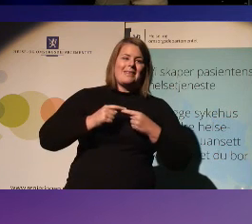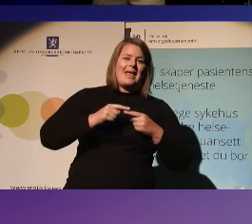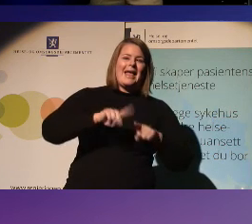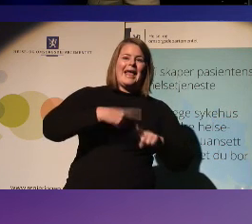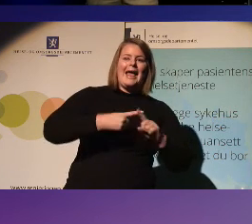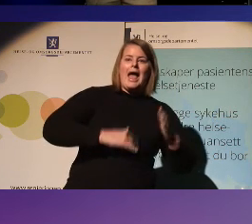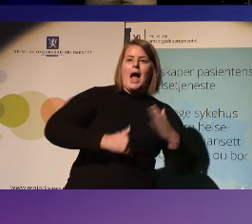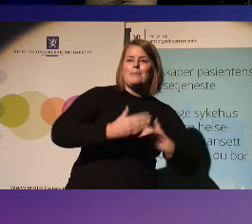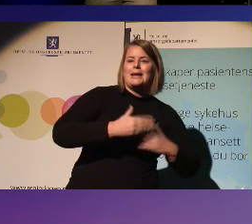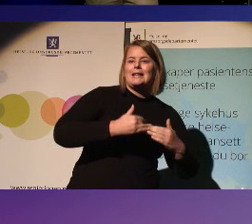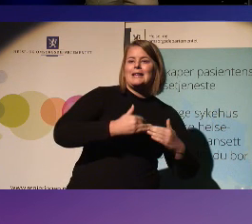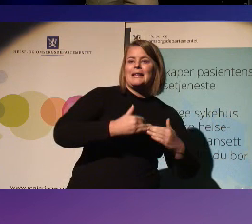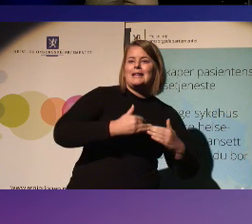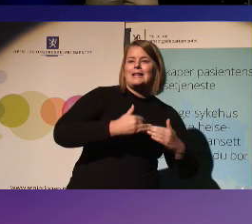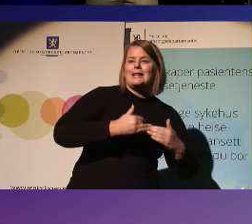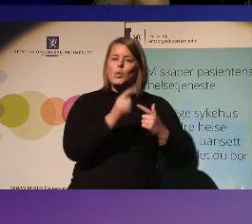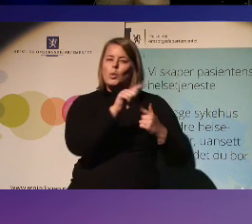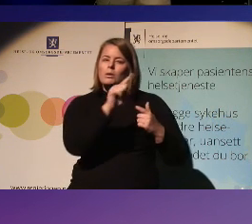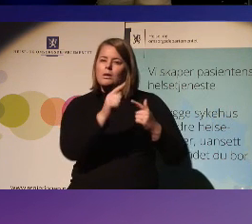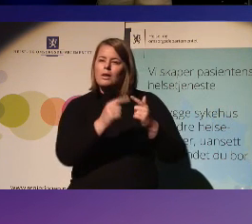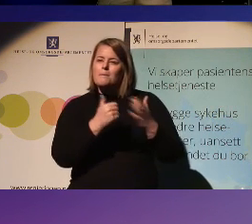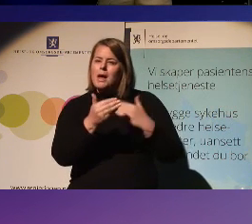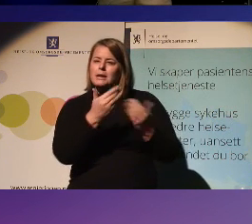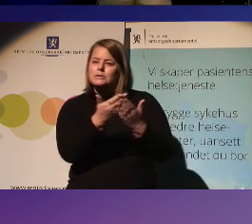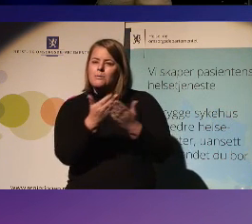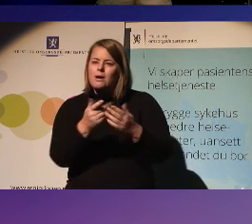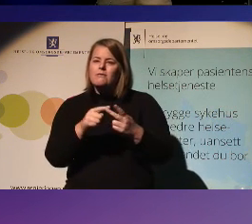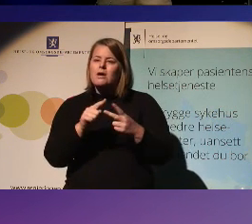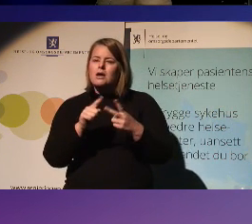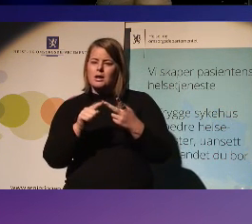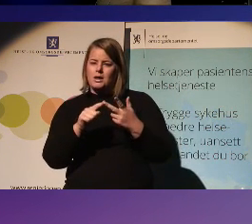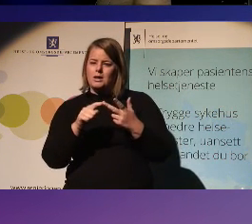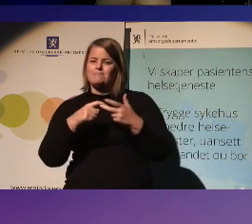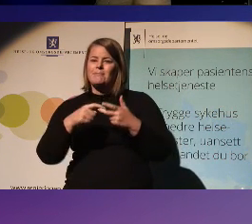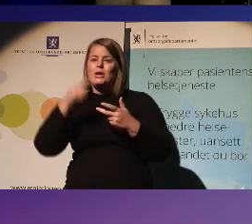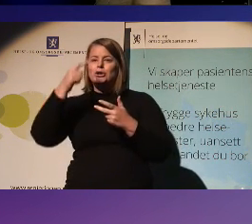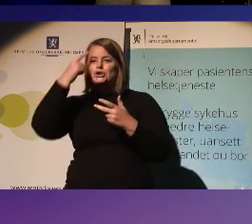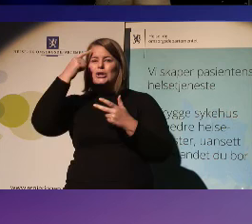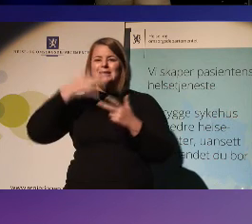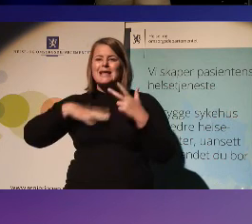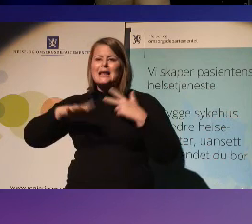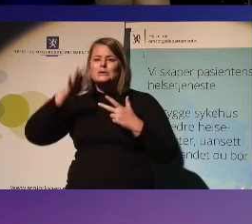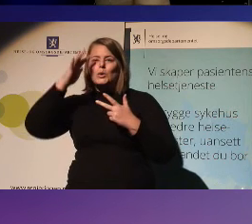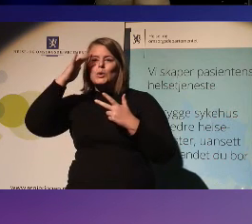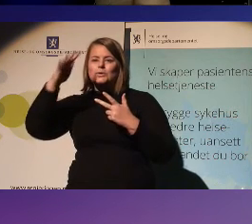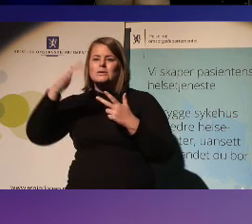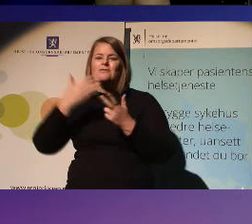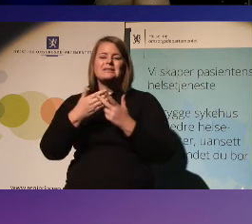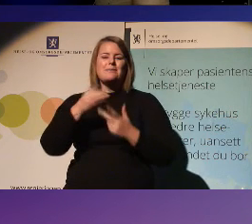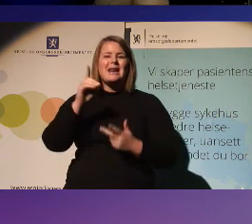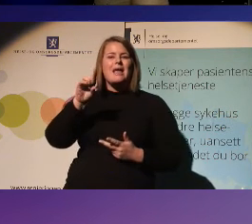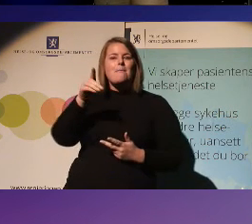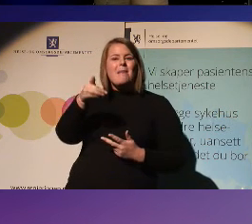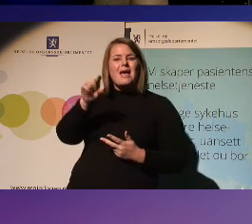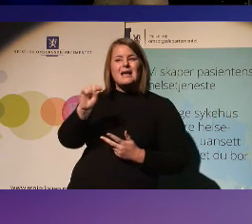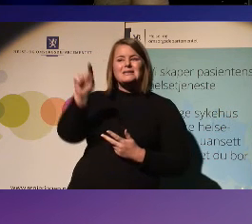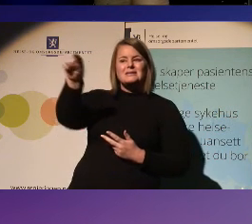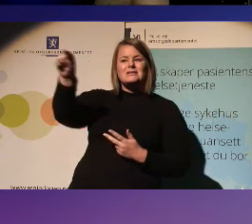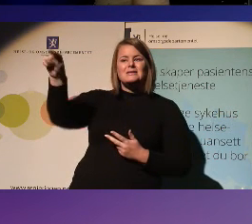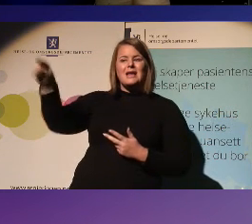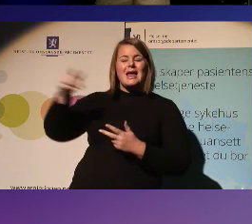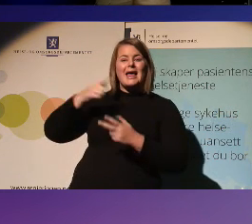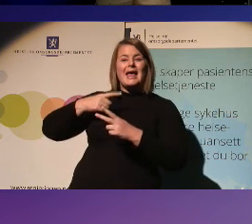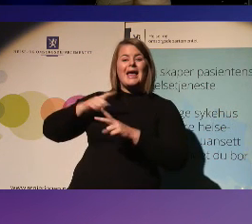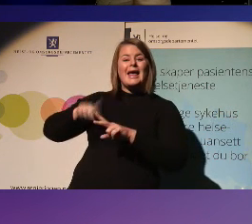rehabilitering, rundt enkelte behandlingsoppgaver, rundt psykisk helse og rus når det gjelder for eksempel DPS-ene,